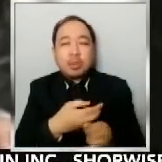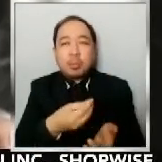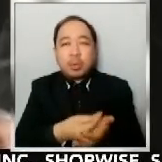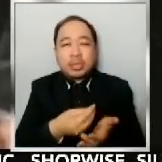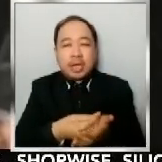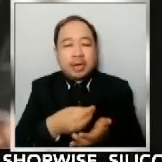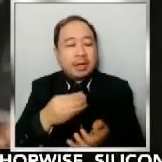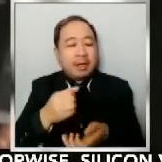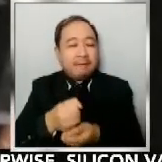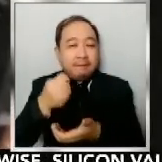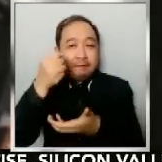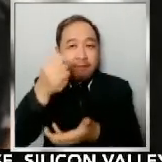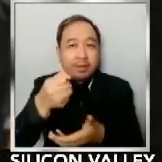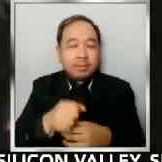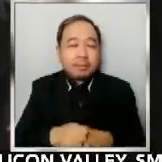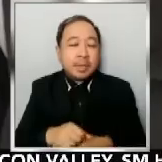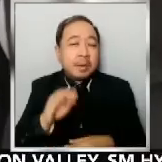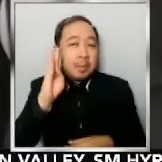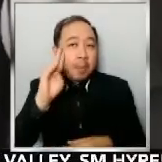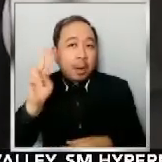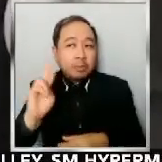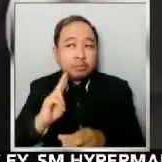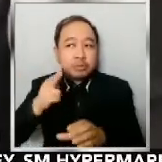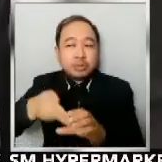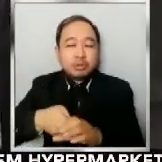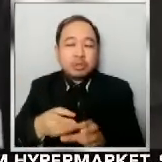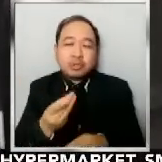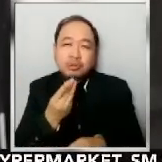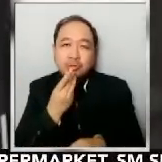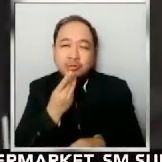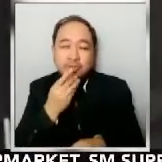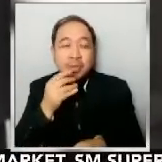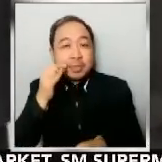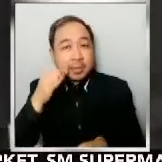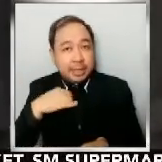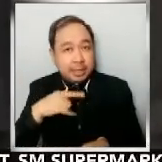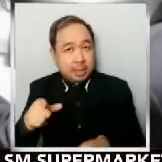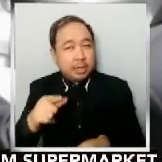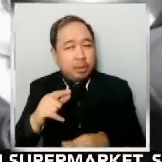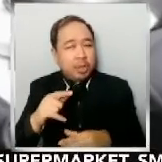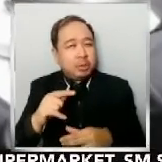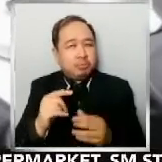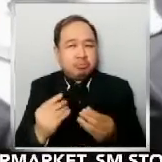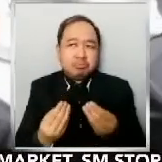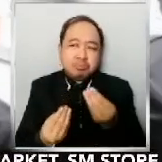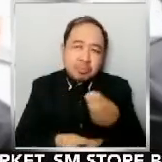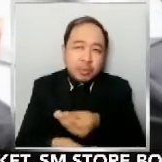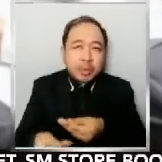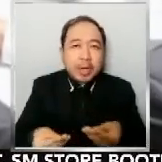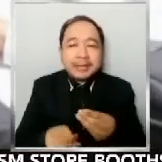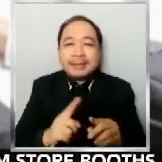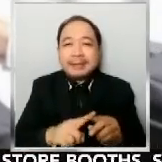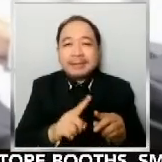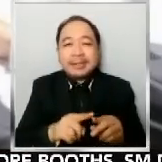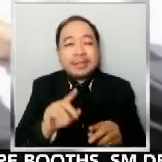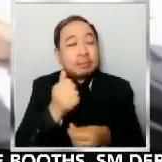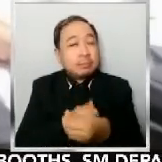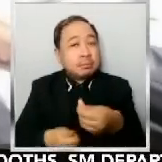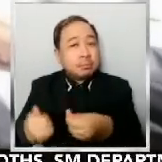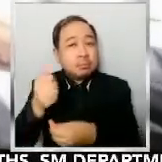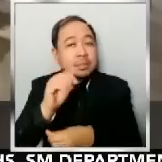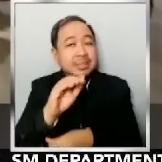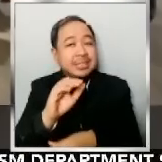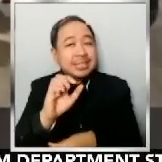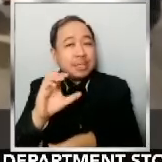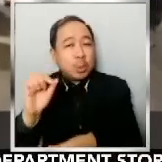dinner kanina kung saan nakasalo niya ang ilang leader ng mga kilalang CEO at nagkaroon daw ng positibong pagtingin